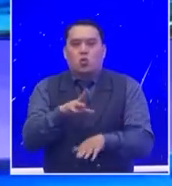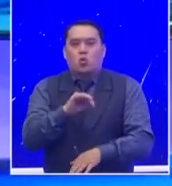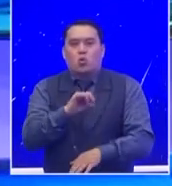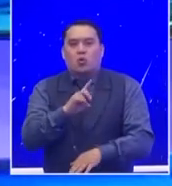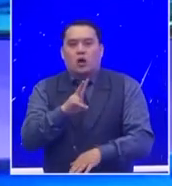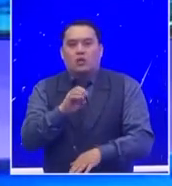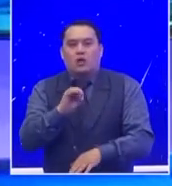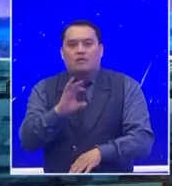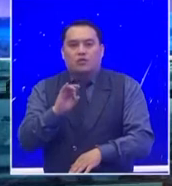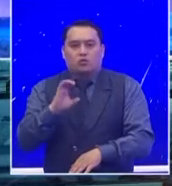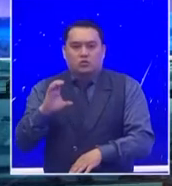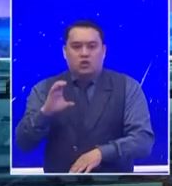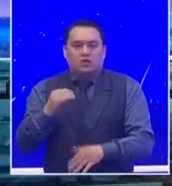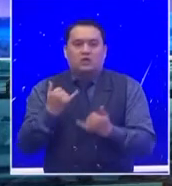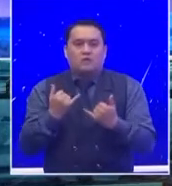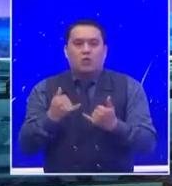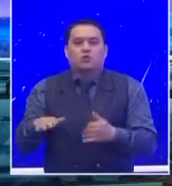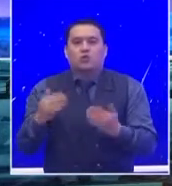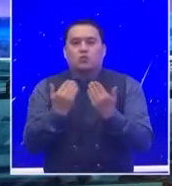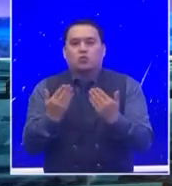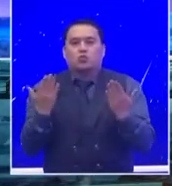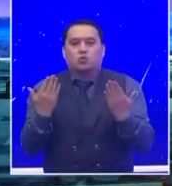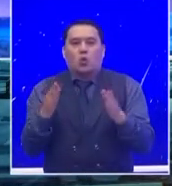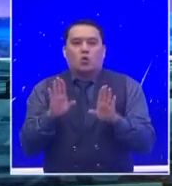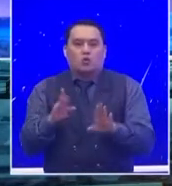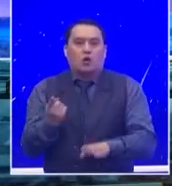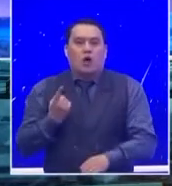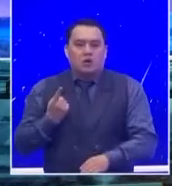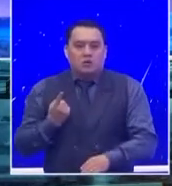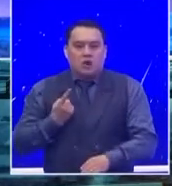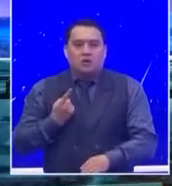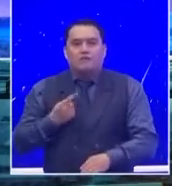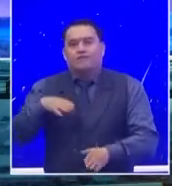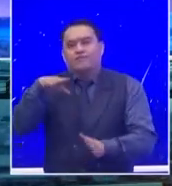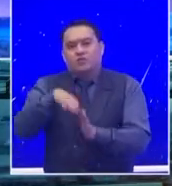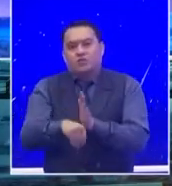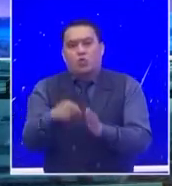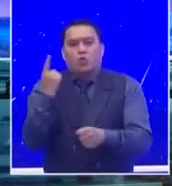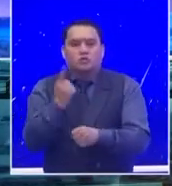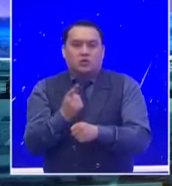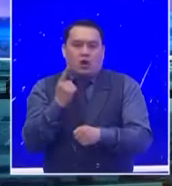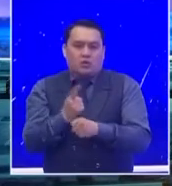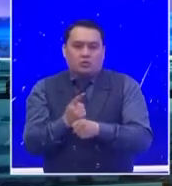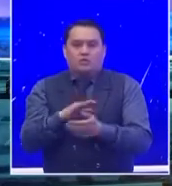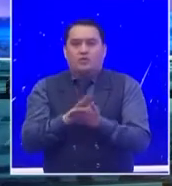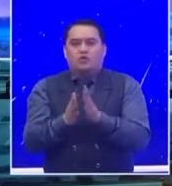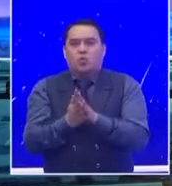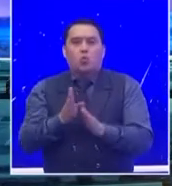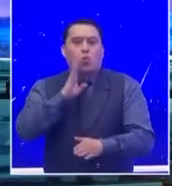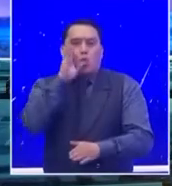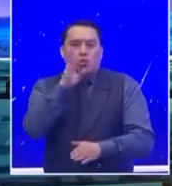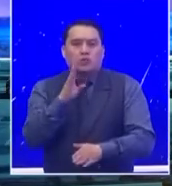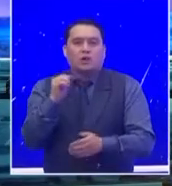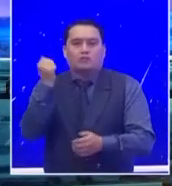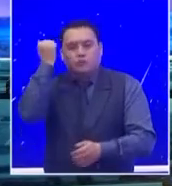коронавируса. Сейчас на территории музея дежурит только охрана. Несмотря на введенный в стране режим чрезвычайного положения, с